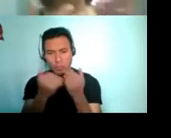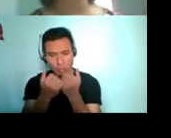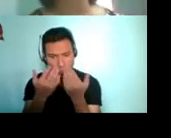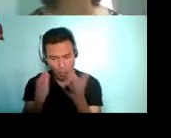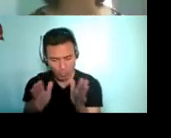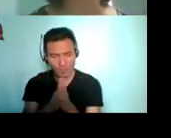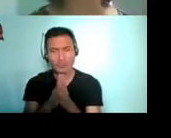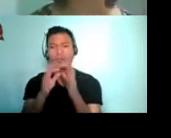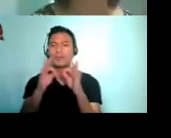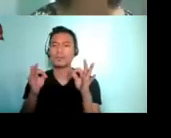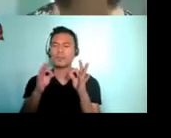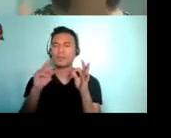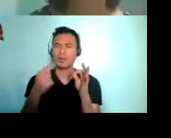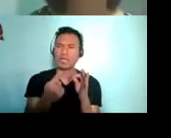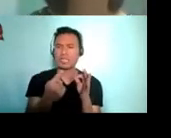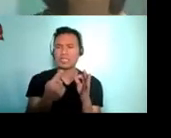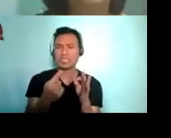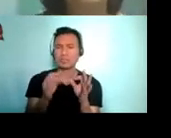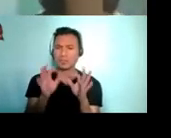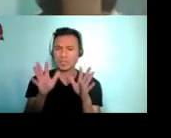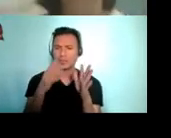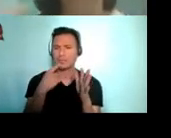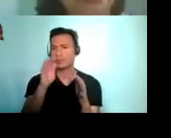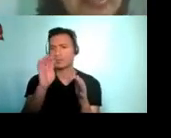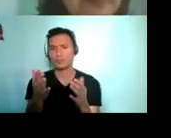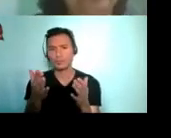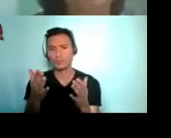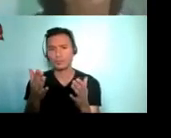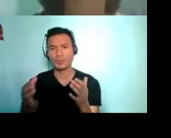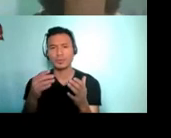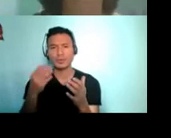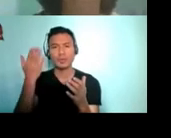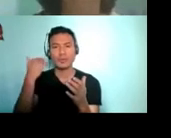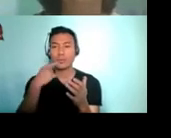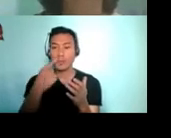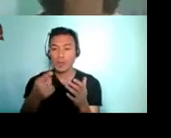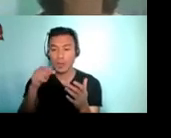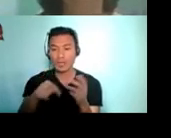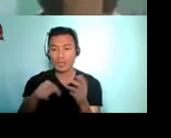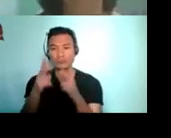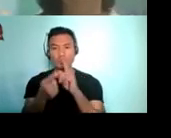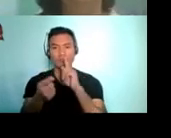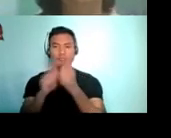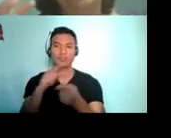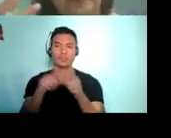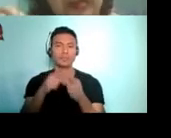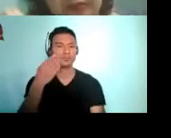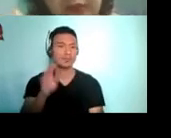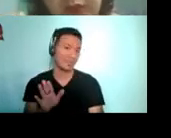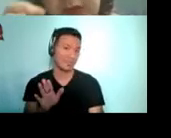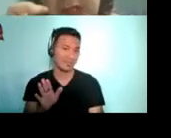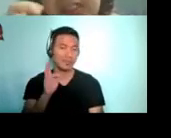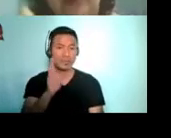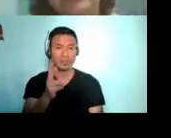ठ्याक्कै भन्न नसक्ने, अथवा हिजो भनेको कुरा आज कुरा बदल्ने पनि हुन्छ। त्यसले गर्दाखेरि ऊ फरक अवस्थामा,